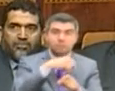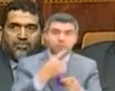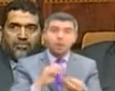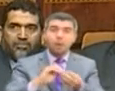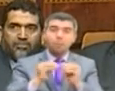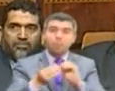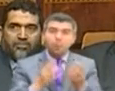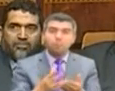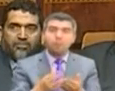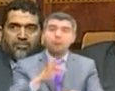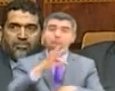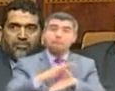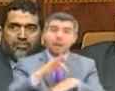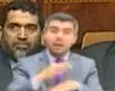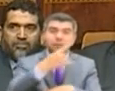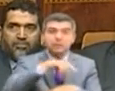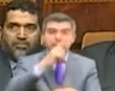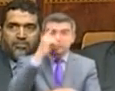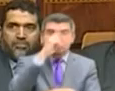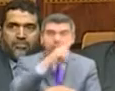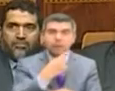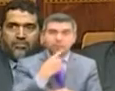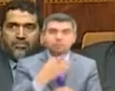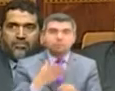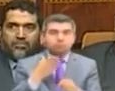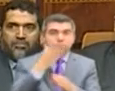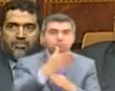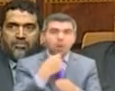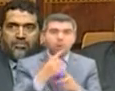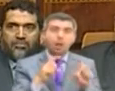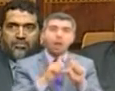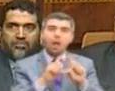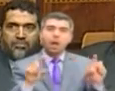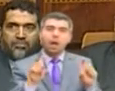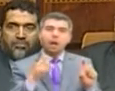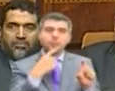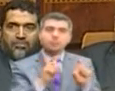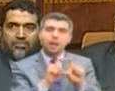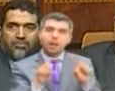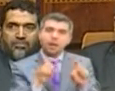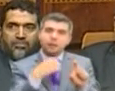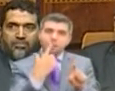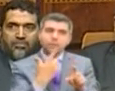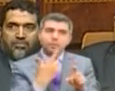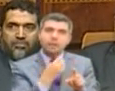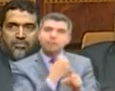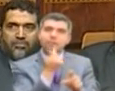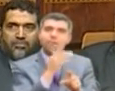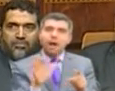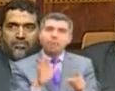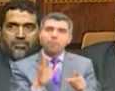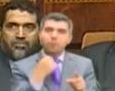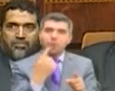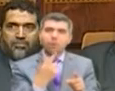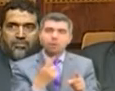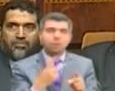إشكالات وعندها أمراض مزمنة مكلفة، ملي كتمشي دير الرميد كيترفض ليها بدعوى أن عندها تغطية